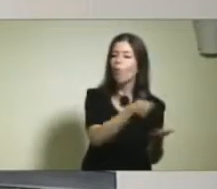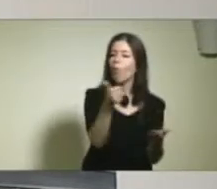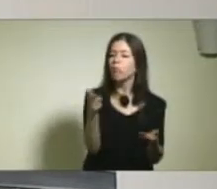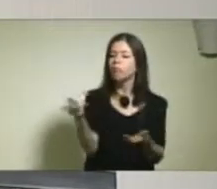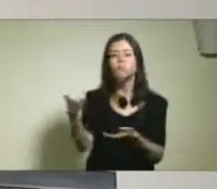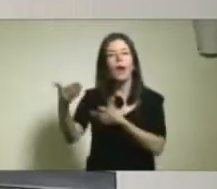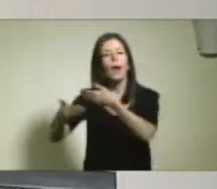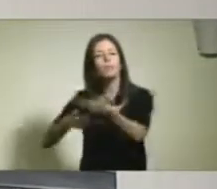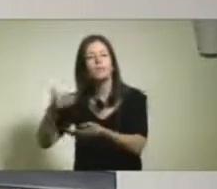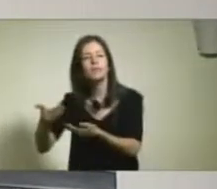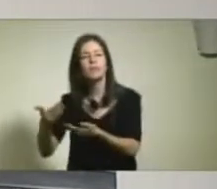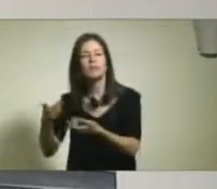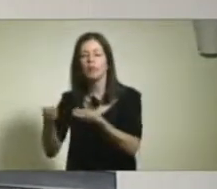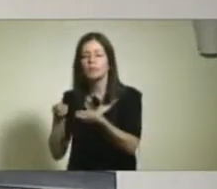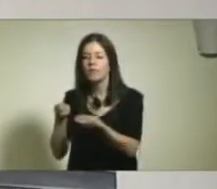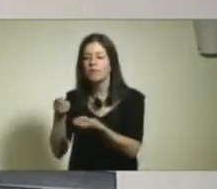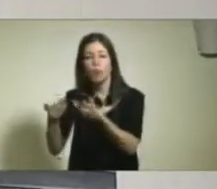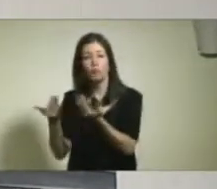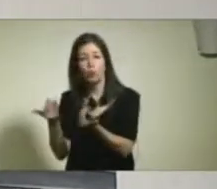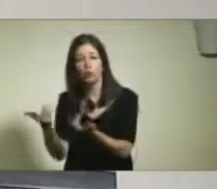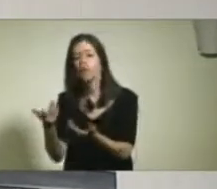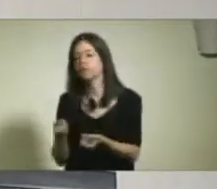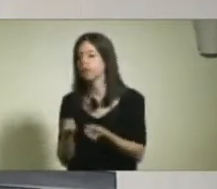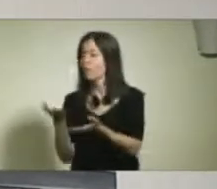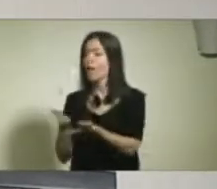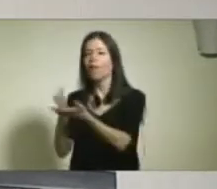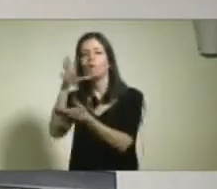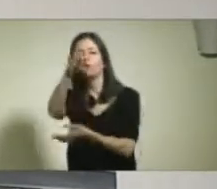avec des services administratifs. Donc ça, ce service, on l'a